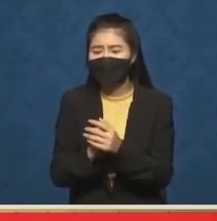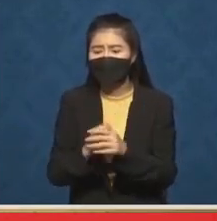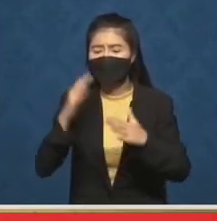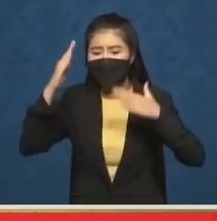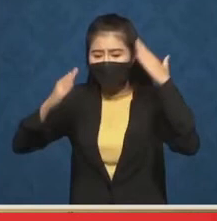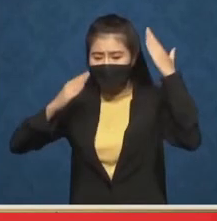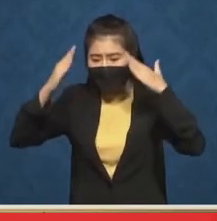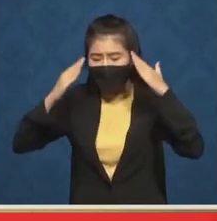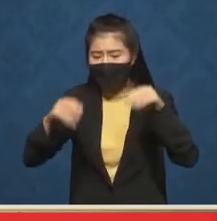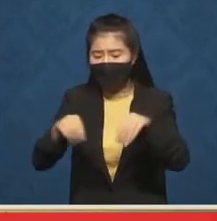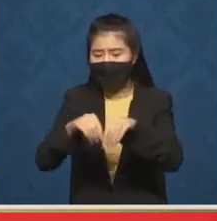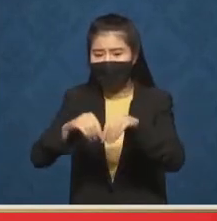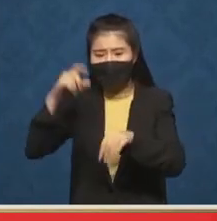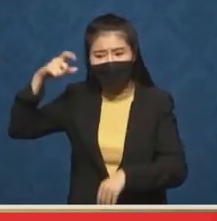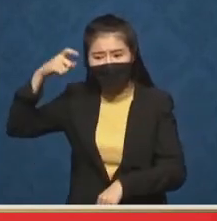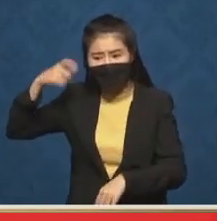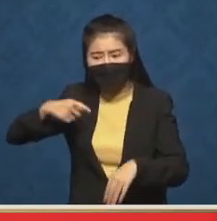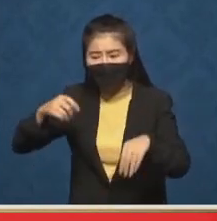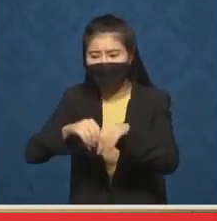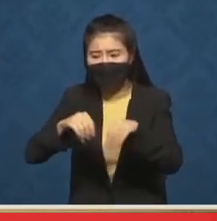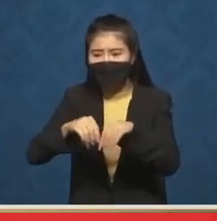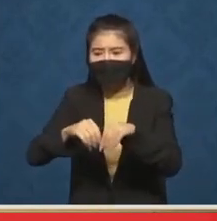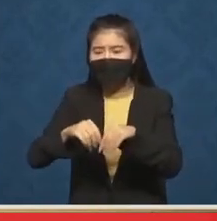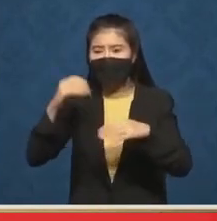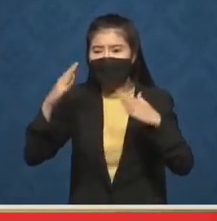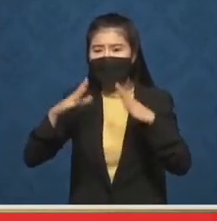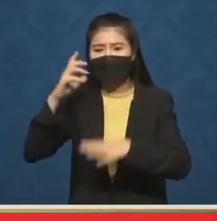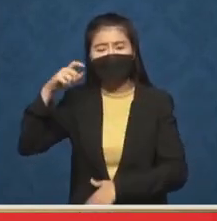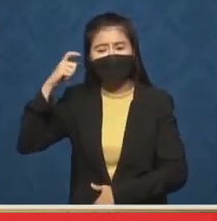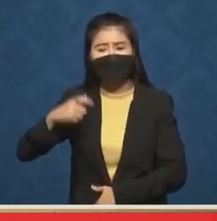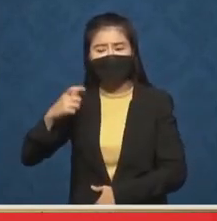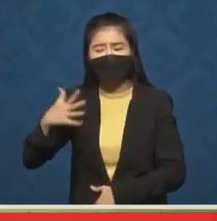วามสญ